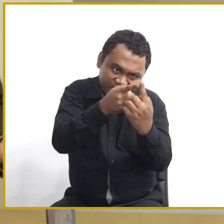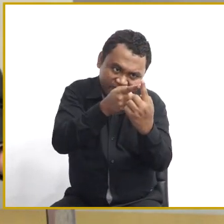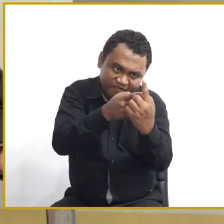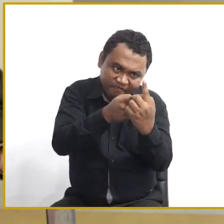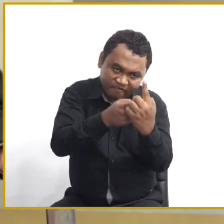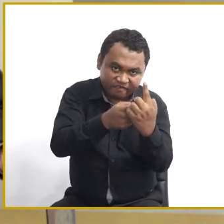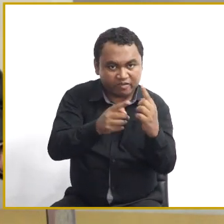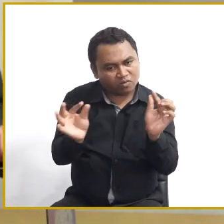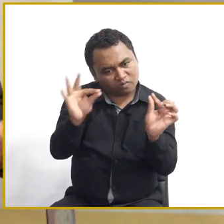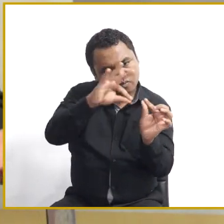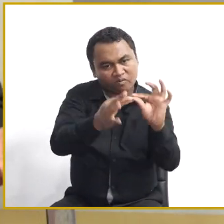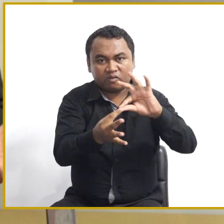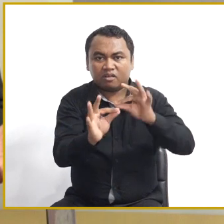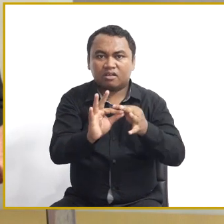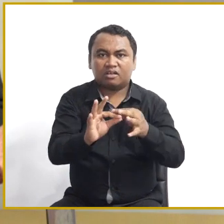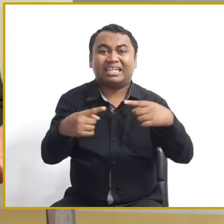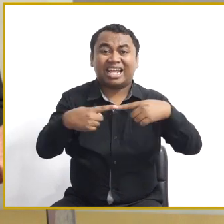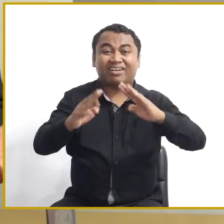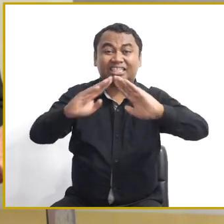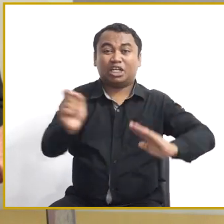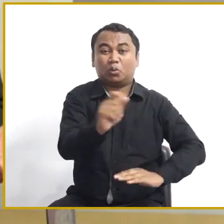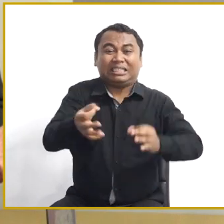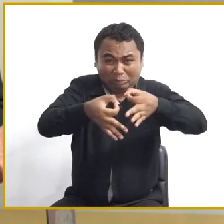nahita sekoly ve tsika momba ny resaka vanilina